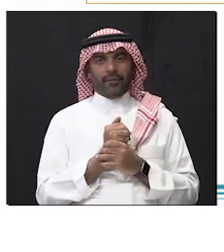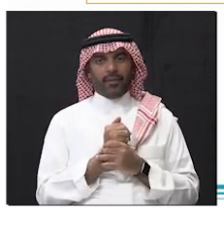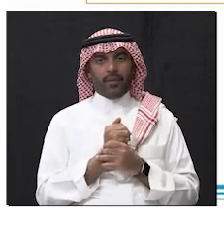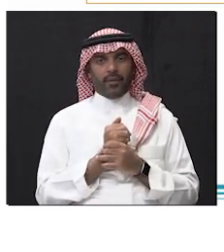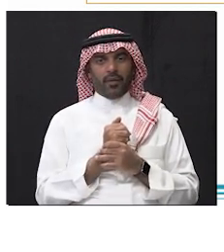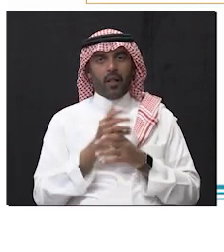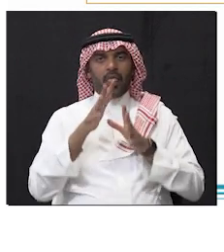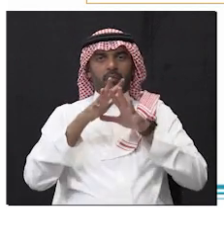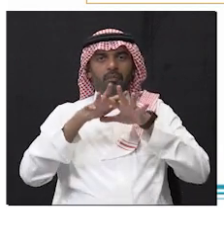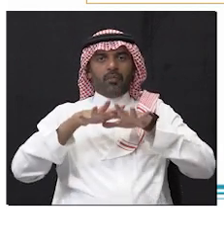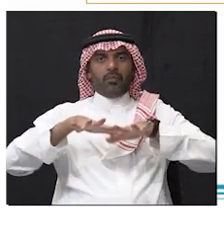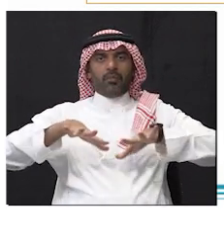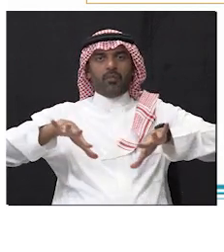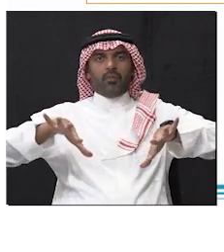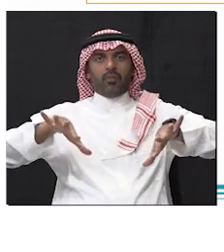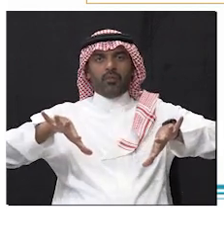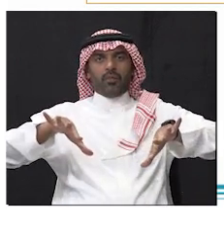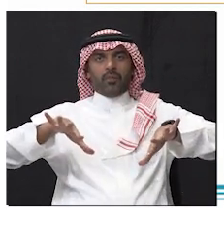أحسنتم، مفلطحة.